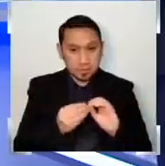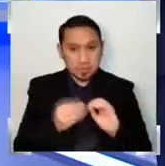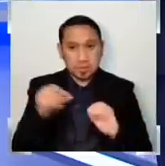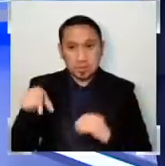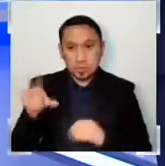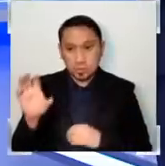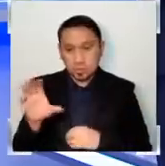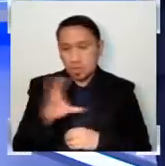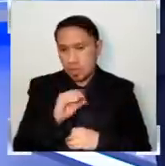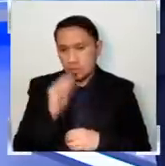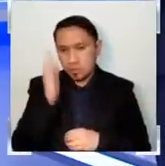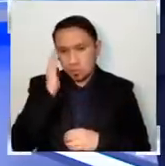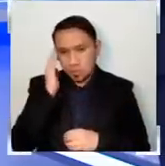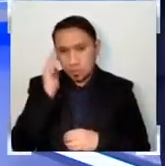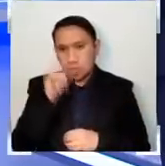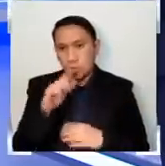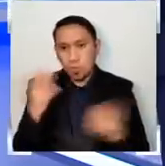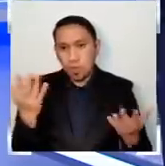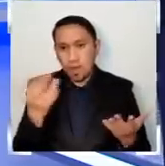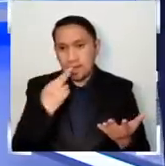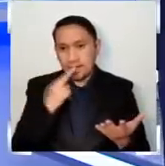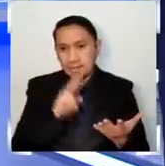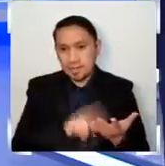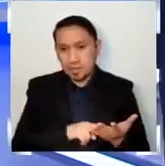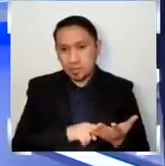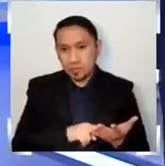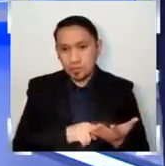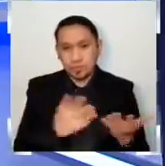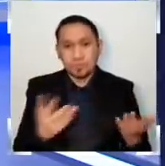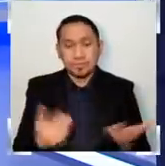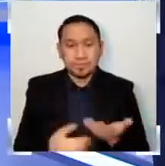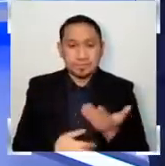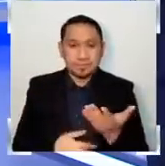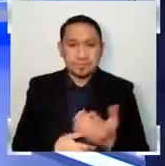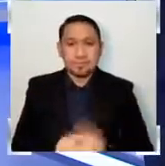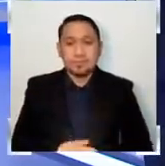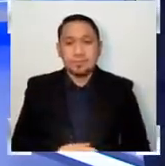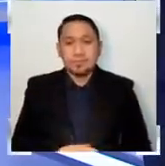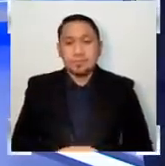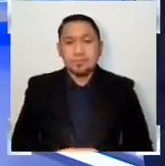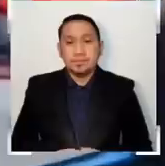maayos ang registration ng sasakyan. Saksi, si Rafi Tima.